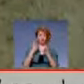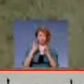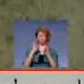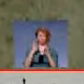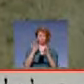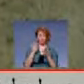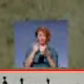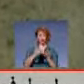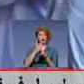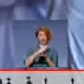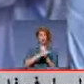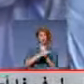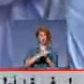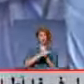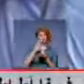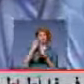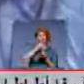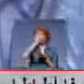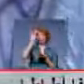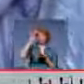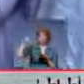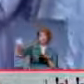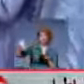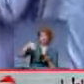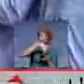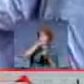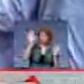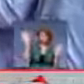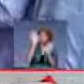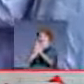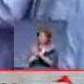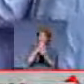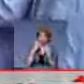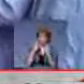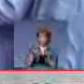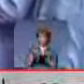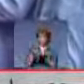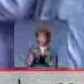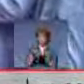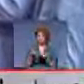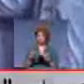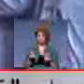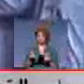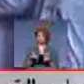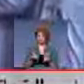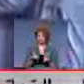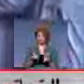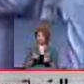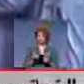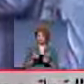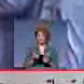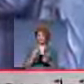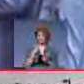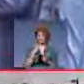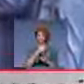كان في مقدمه؟ طبعا احنا القصص دي كتير يعني ليها اسباب كتير مش شرط سبب واحد. كان في اوضه انتريه، الاوضه